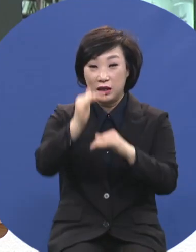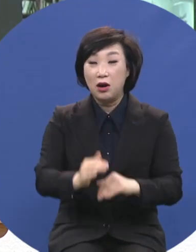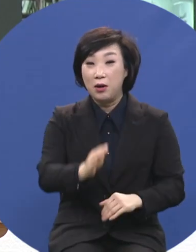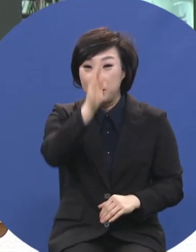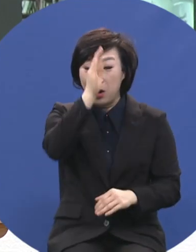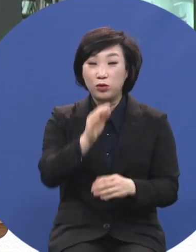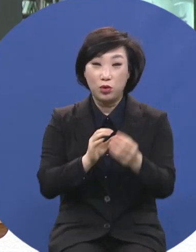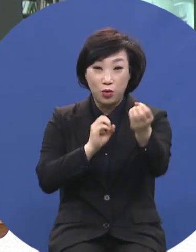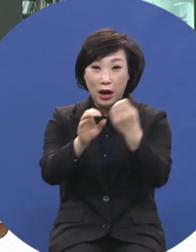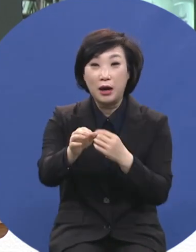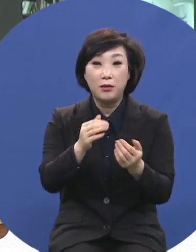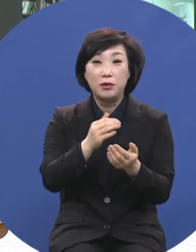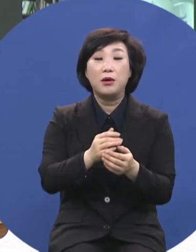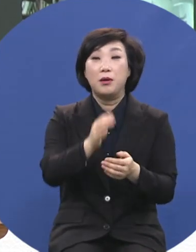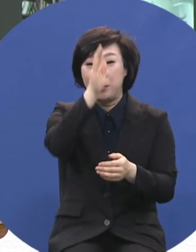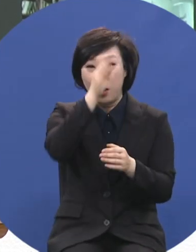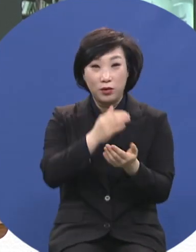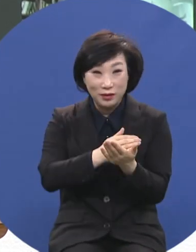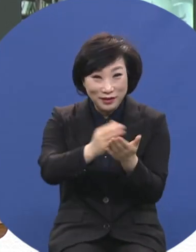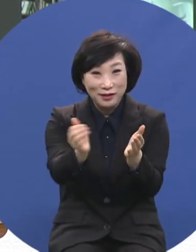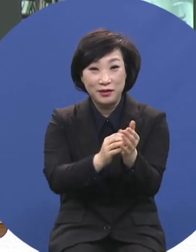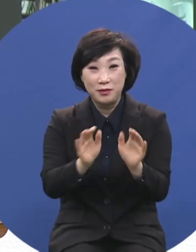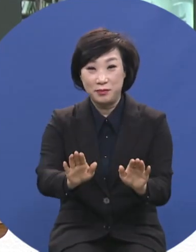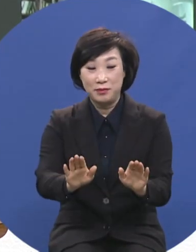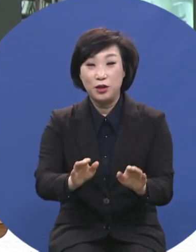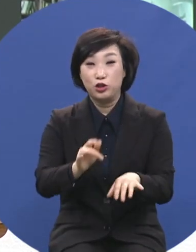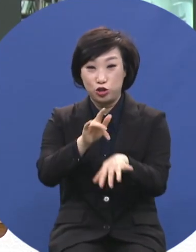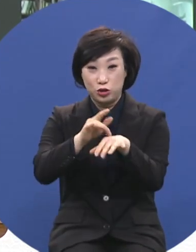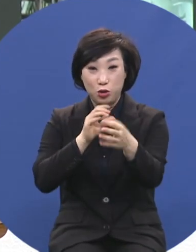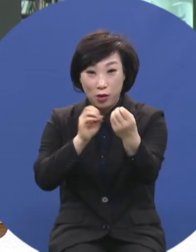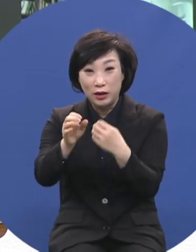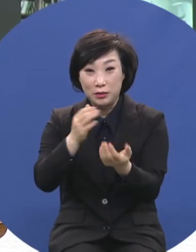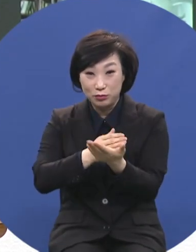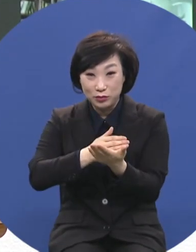화답하고 떠나갔고 귀신도 화답하고 떠나갔다.